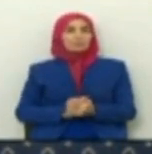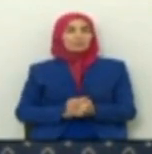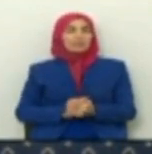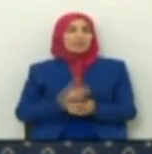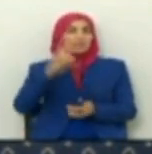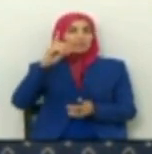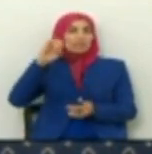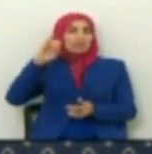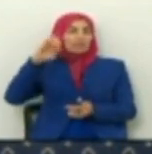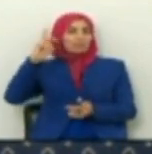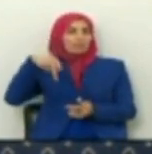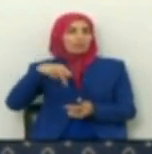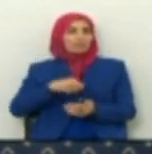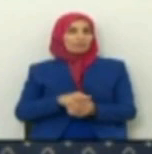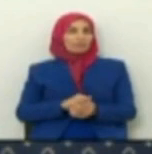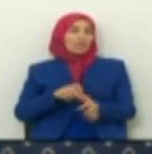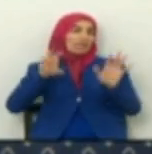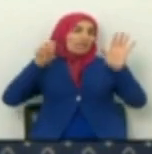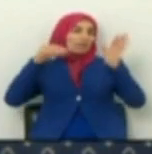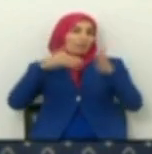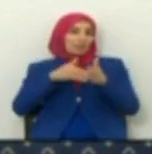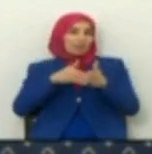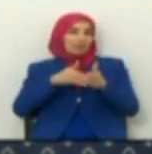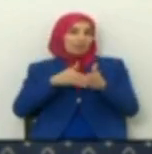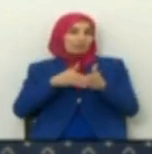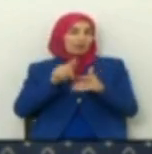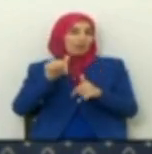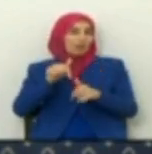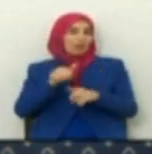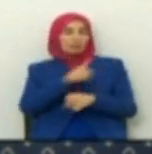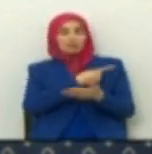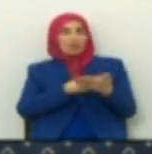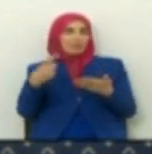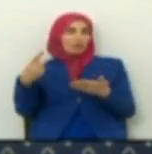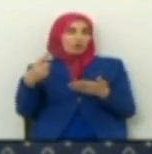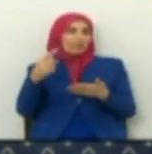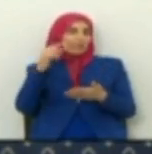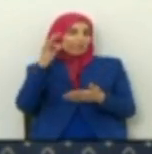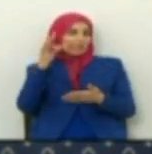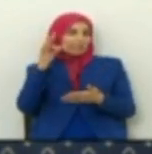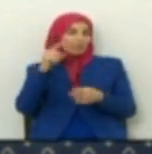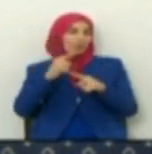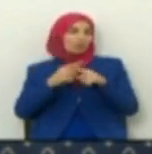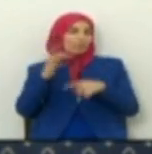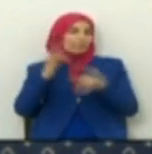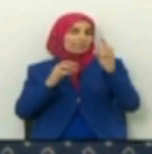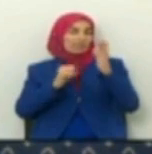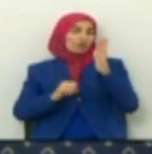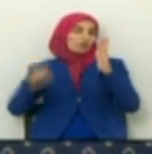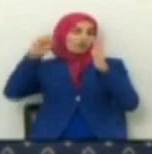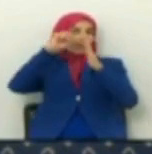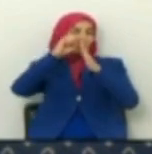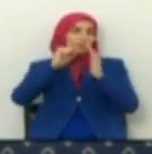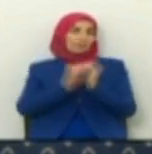دي اي بي اللي كانوا يديو 800,000 ويديو مليون تقني وتقني السامي، هذا رفعنا الأجر الطعام